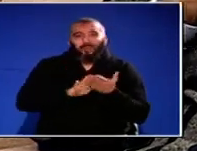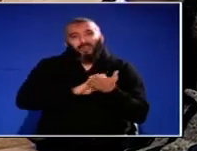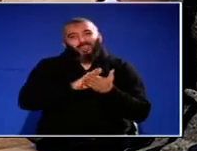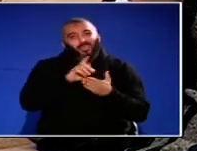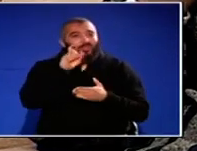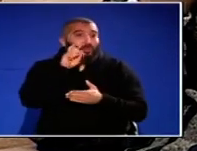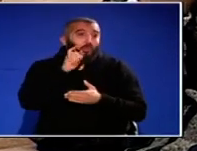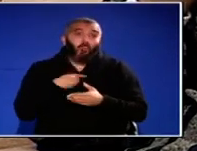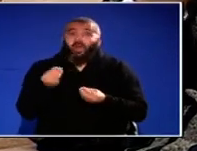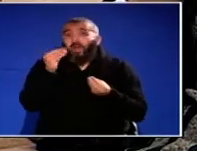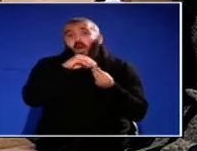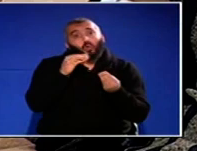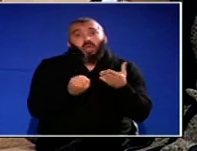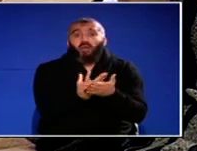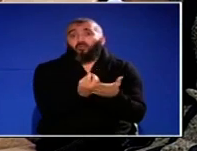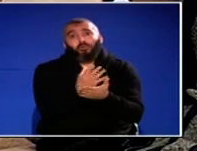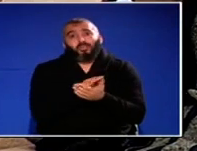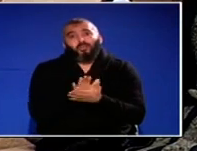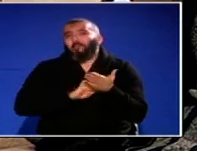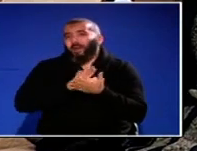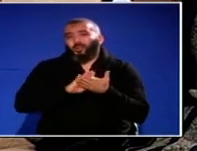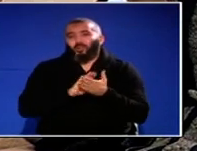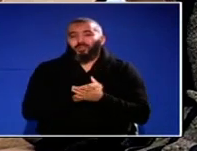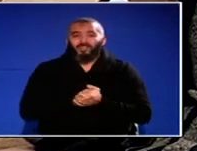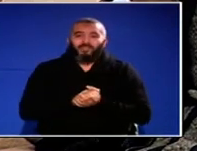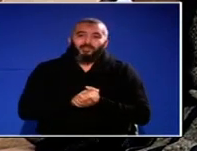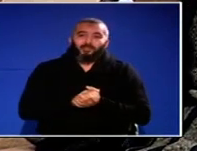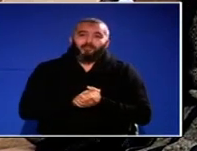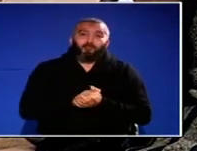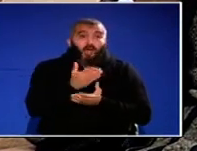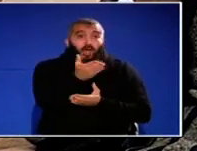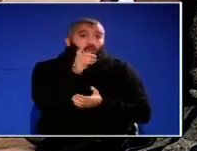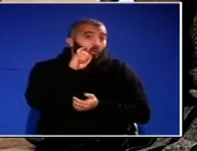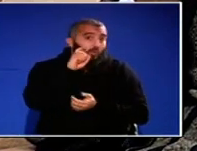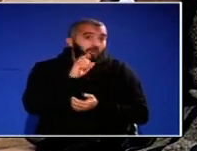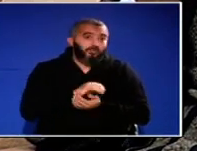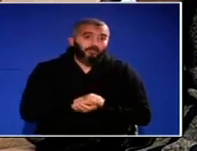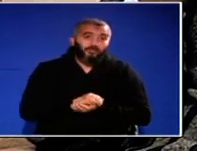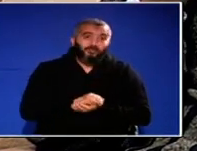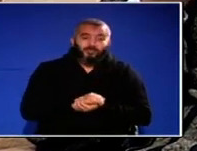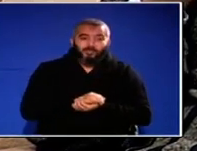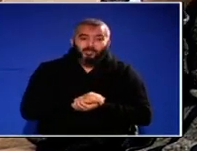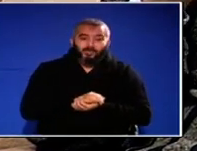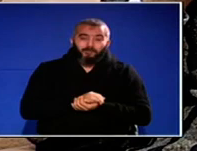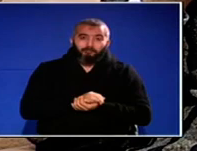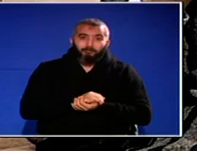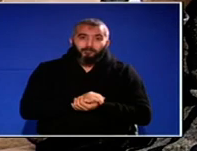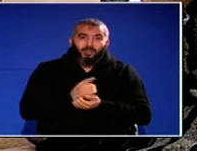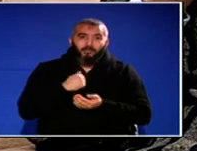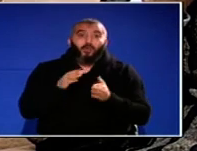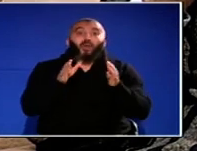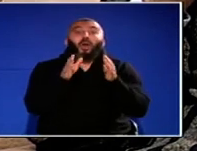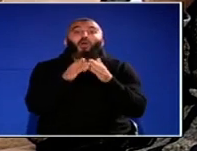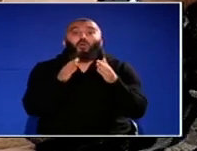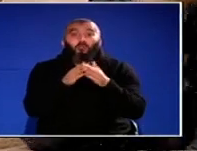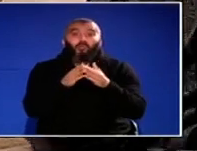اذا كان لو كانت تعذرني فقط. الله يبارك فيك. تفضل شيخ عمار. نعم هو شيخنا عبد القادر سالك يعني على جهه